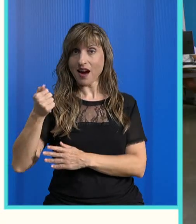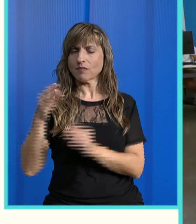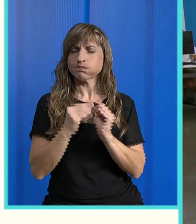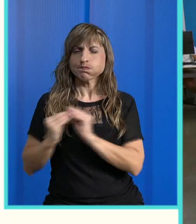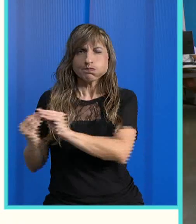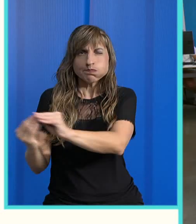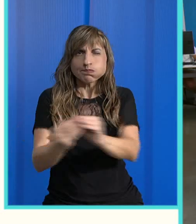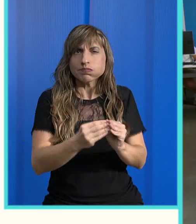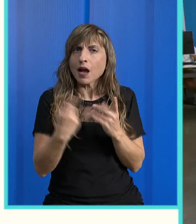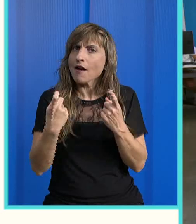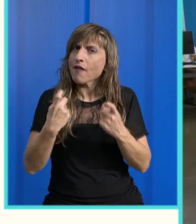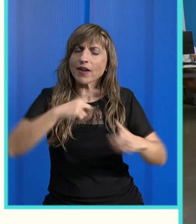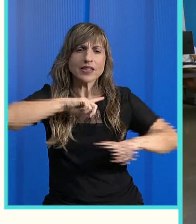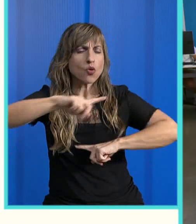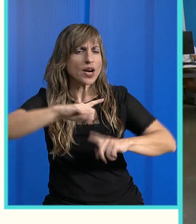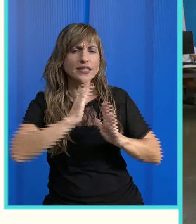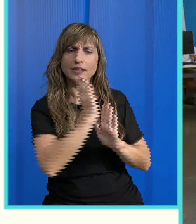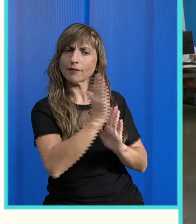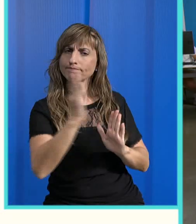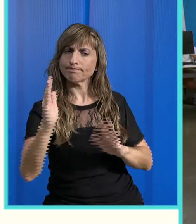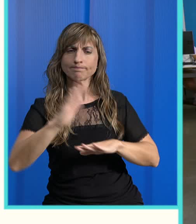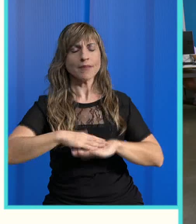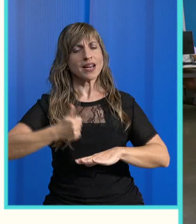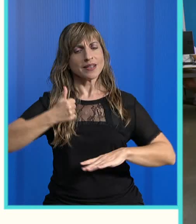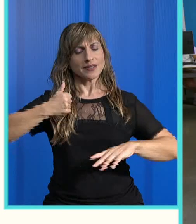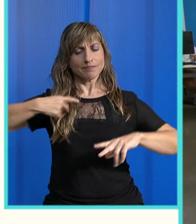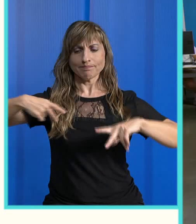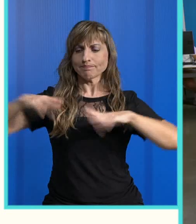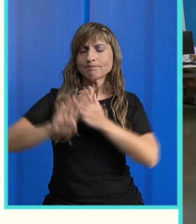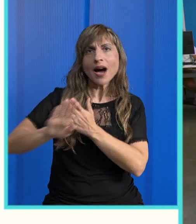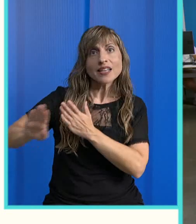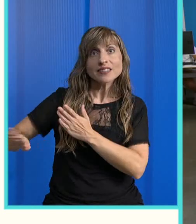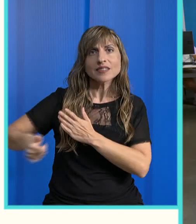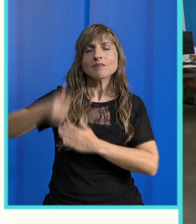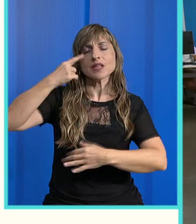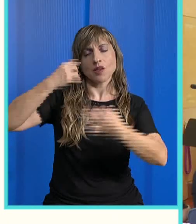de reordenar la mobilitat del barri, garantint la seguretat dels veïns i els entorns escolars.